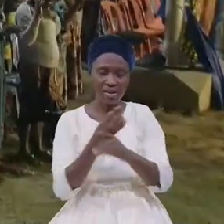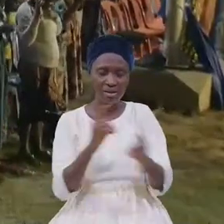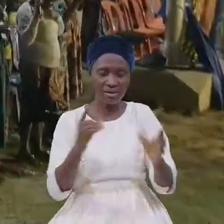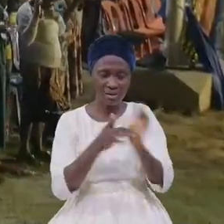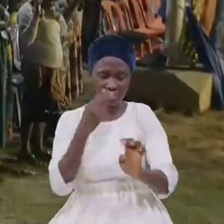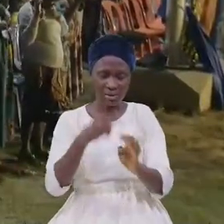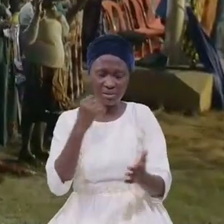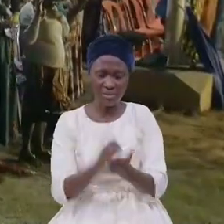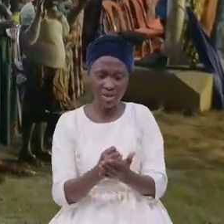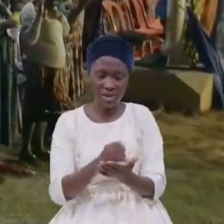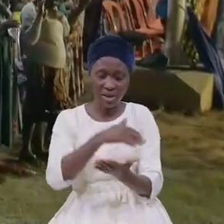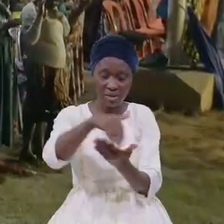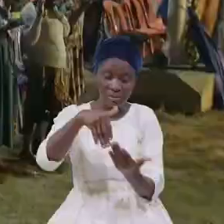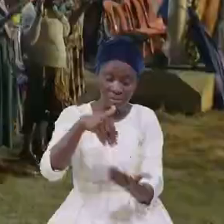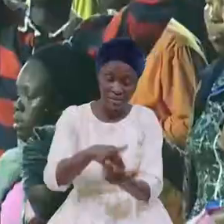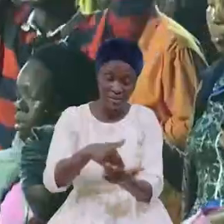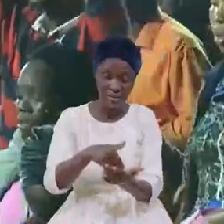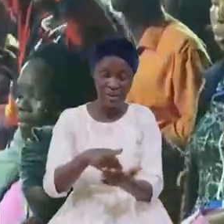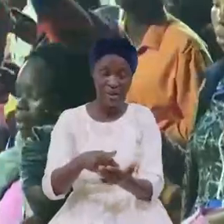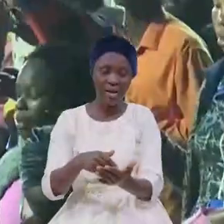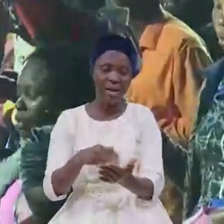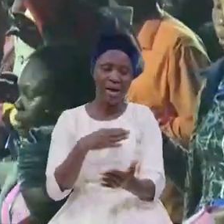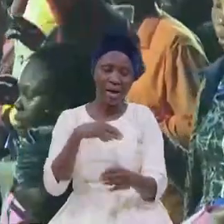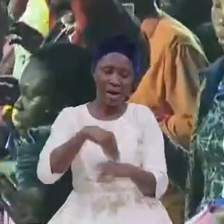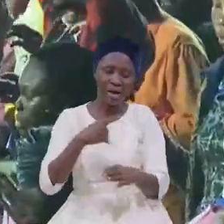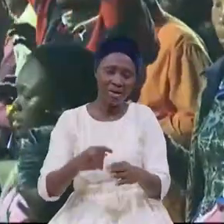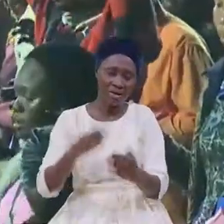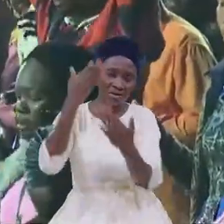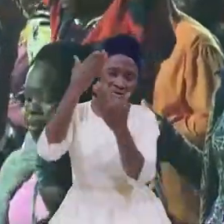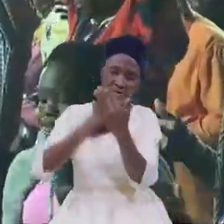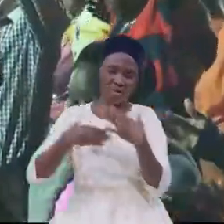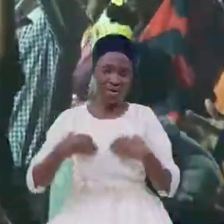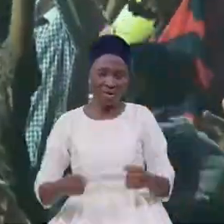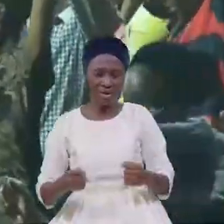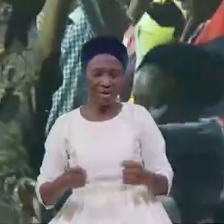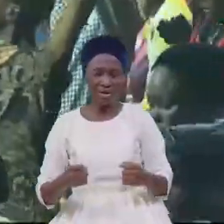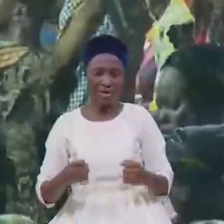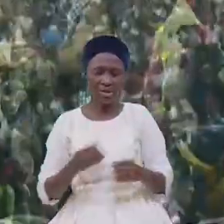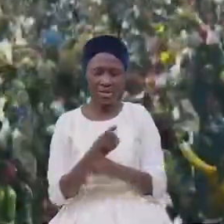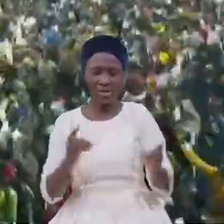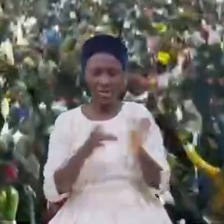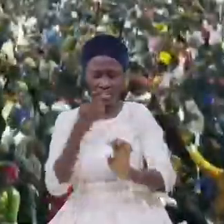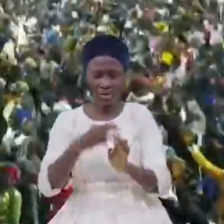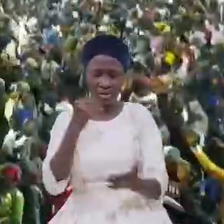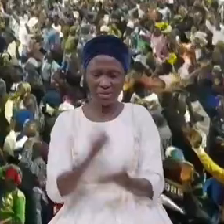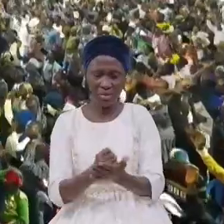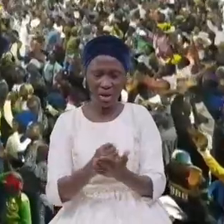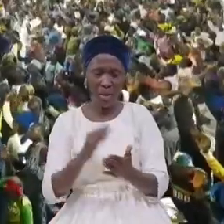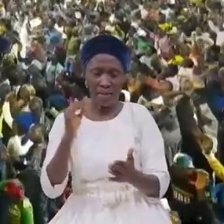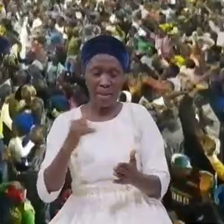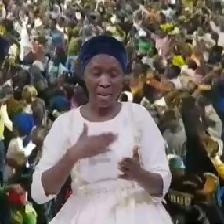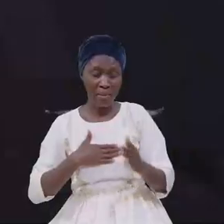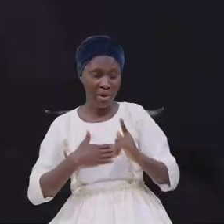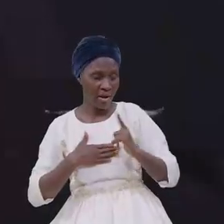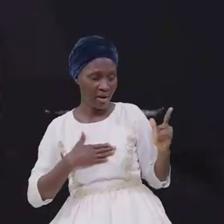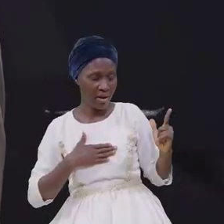Le centre, devant moi, qu'il ait la guérison et la délivrance. À ma gauche, qu'il ait la guérison et la délivrance